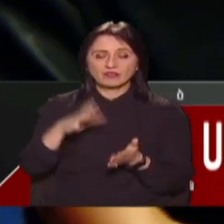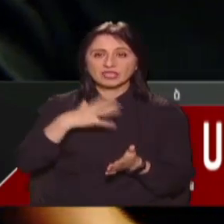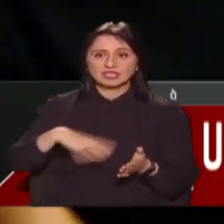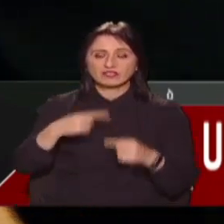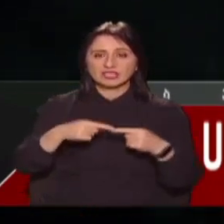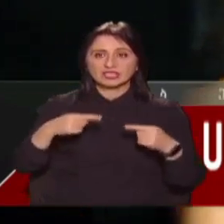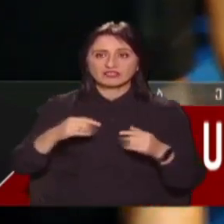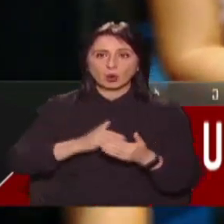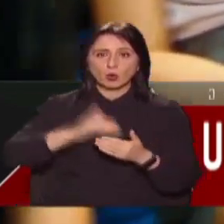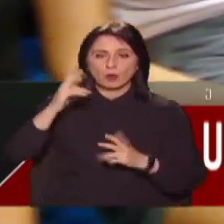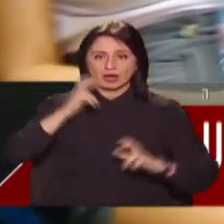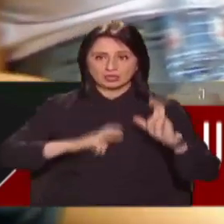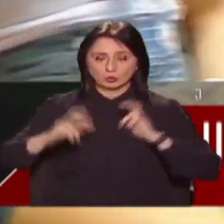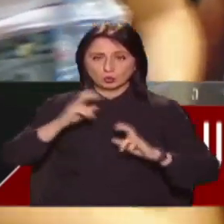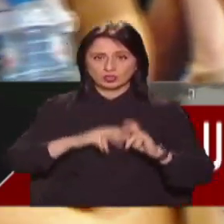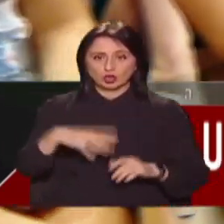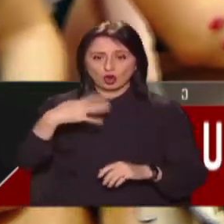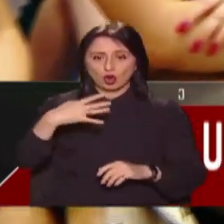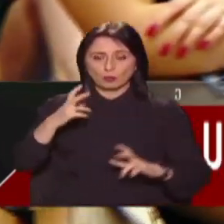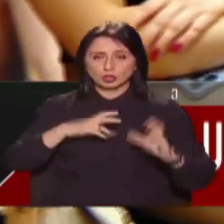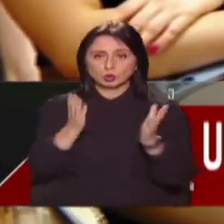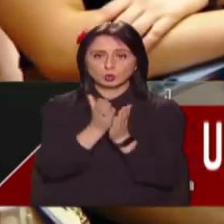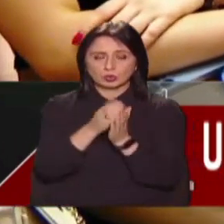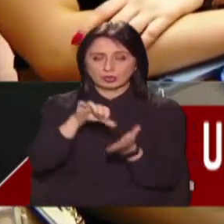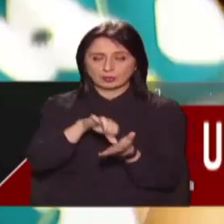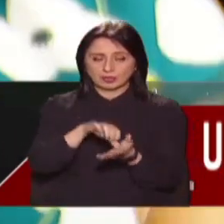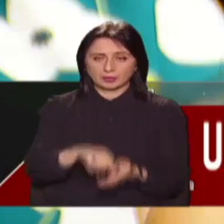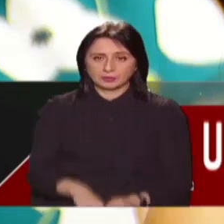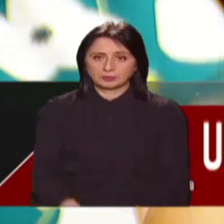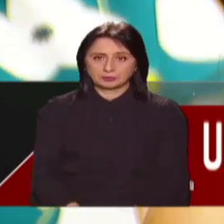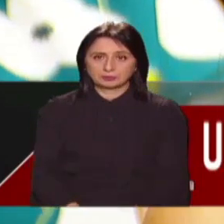cartulos scoada sua umaglesi sa sa ulebilidan ormuți studenti mirus.